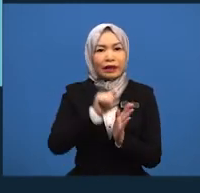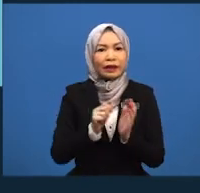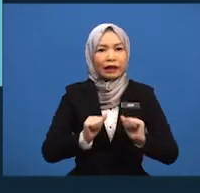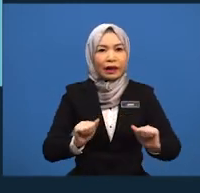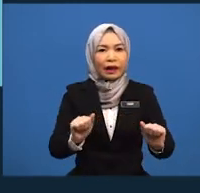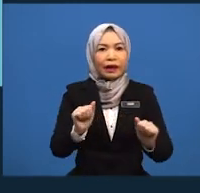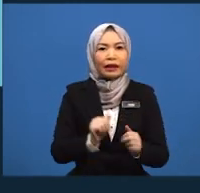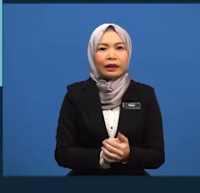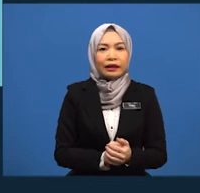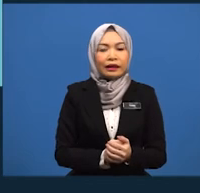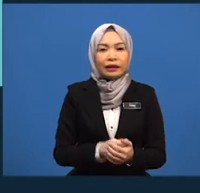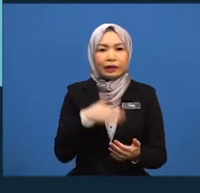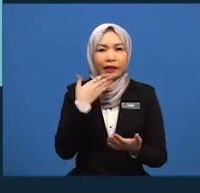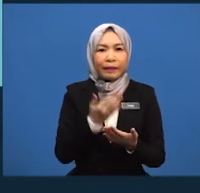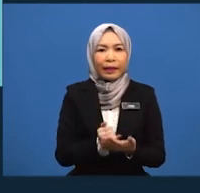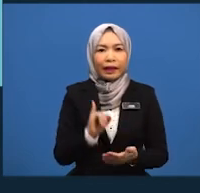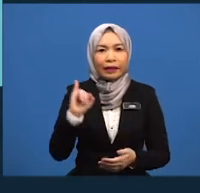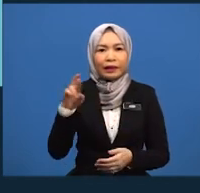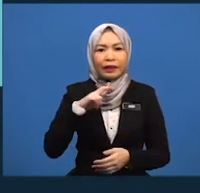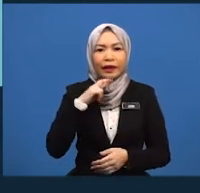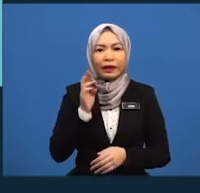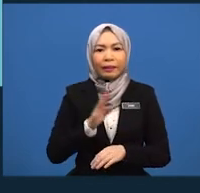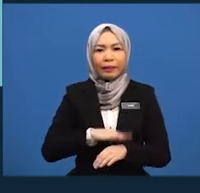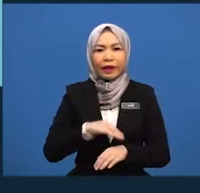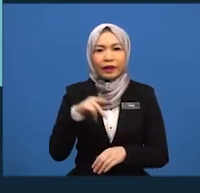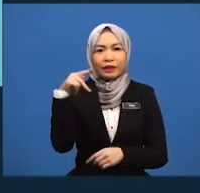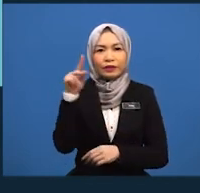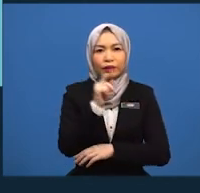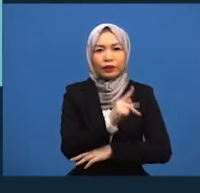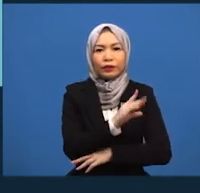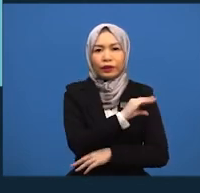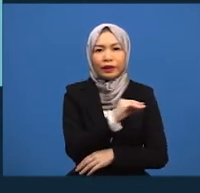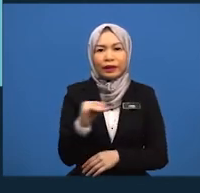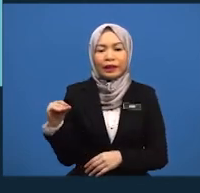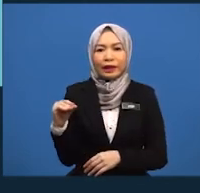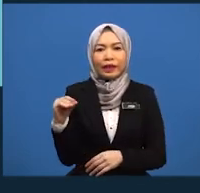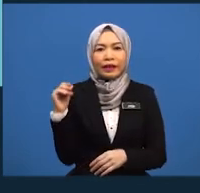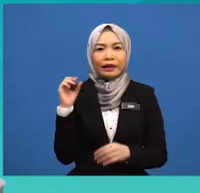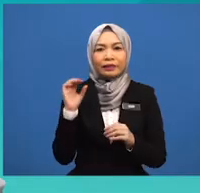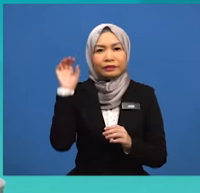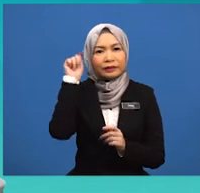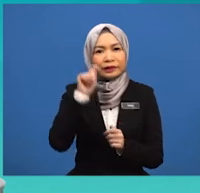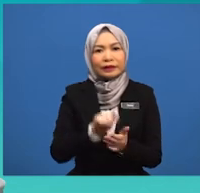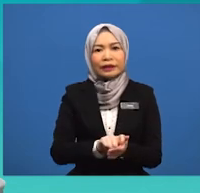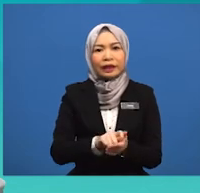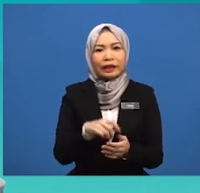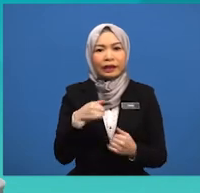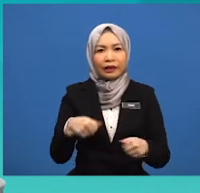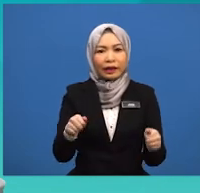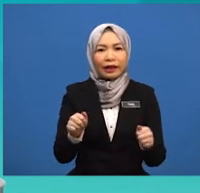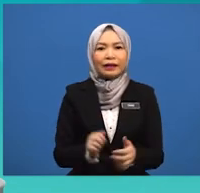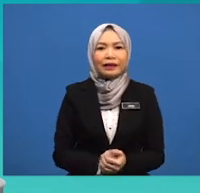dan seterusnya membaiki ralat pada sudokod dan carta alir. Cikgu